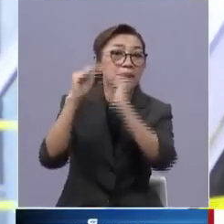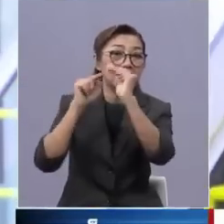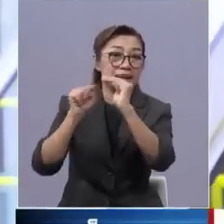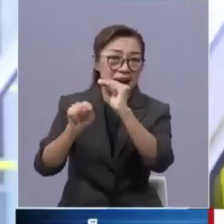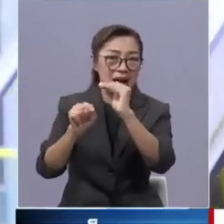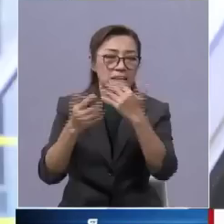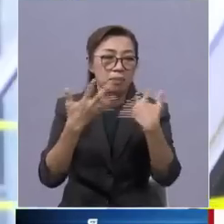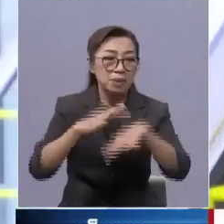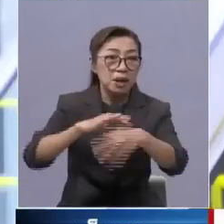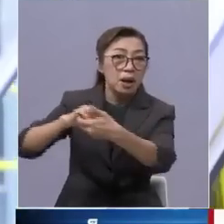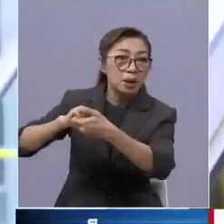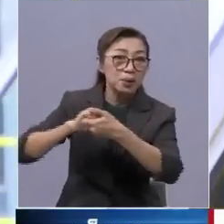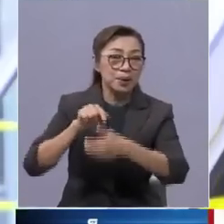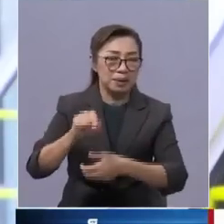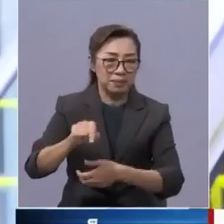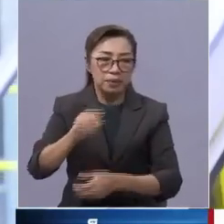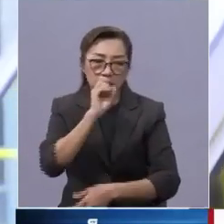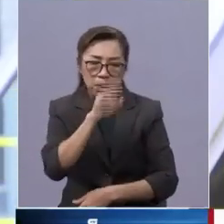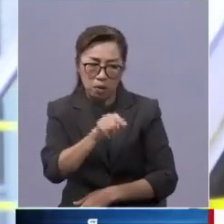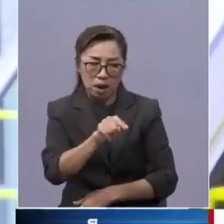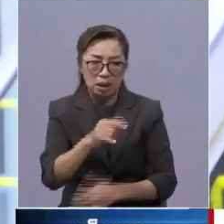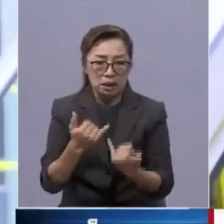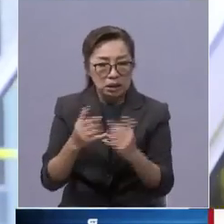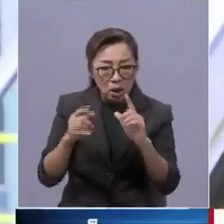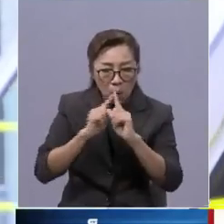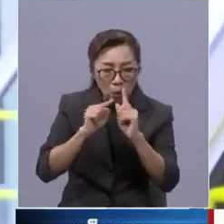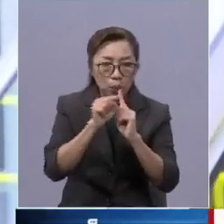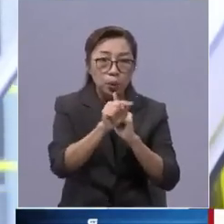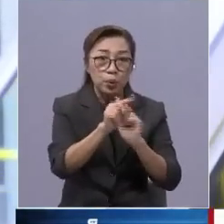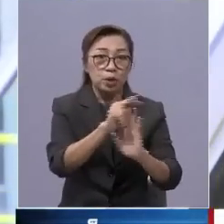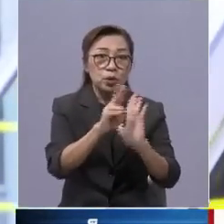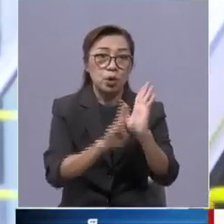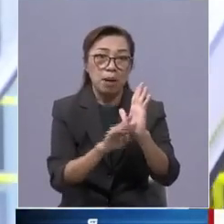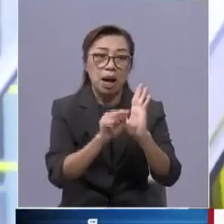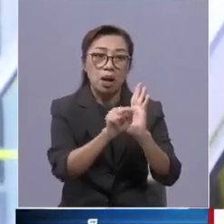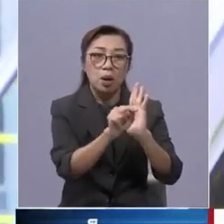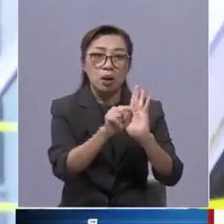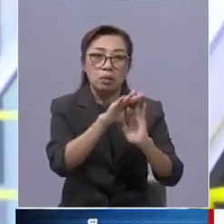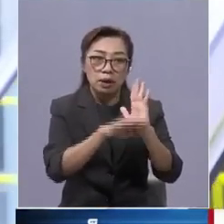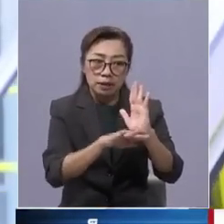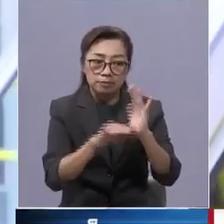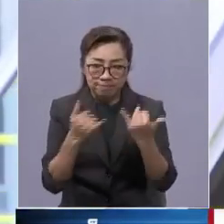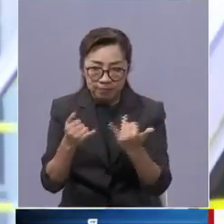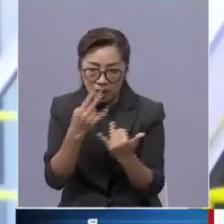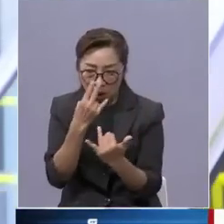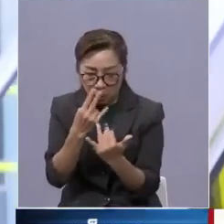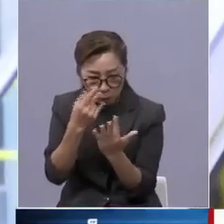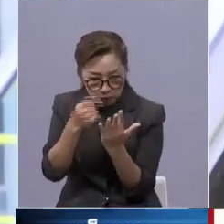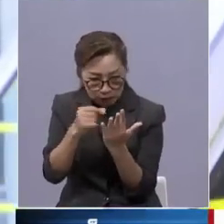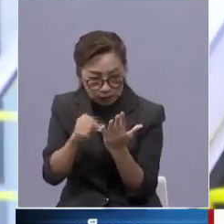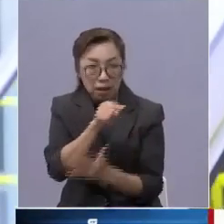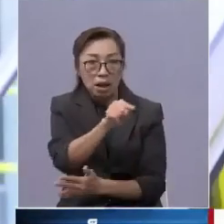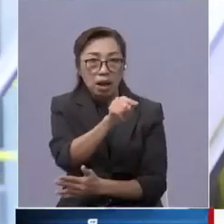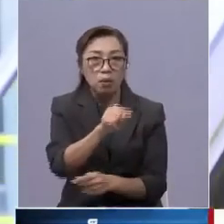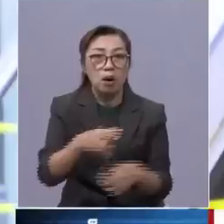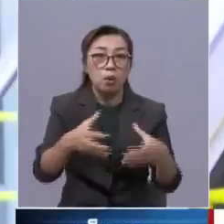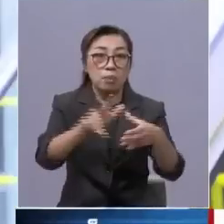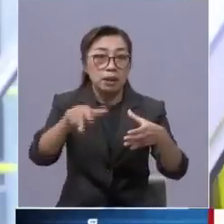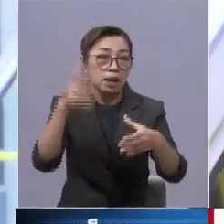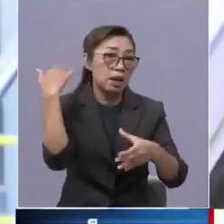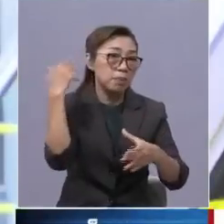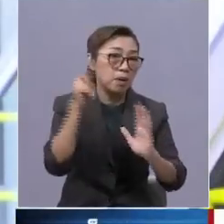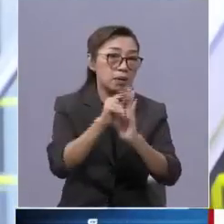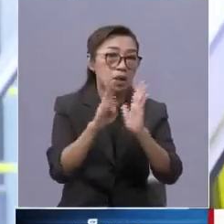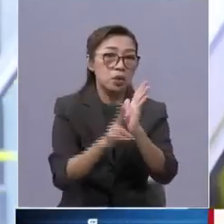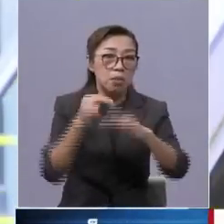ครับมีการนำร่องถกเพื่อวางกรอบการอภิปรายนโยบายเริ่มเช็คลิสต์กันแล้วจากนโยบายหาเสียงของทางเพื่อไทยโด